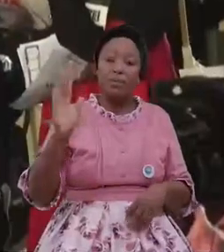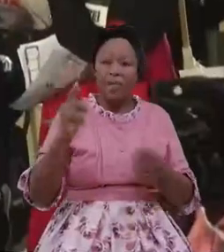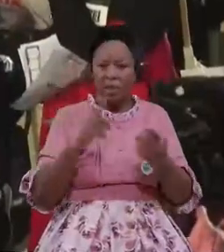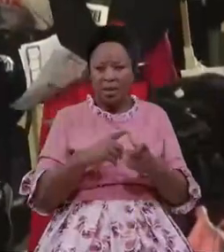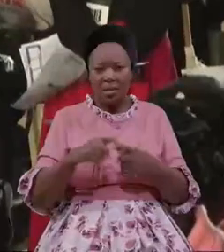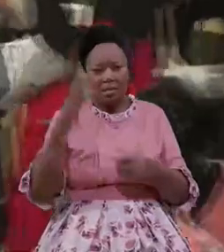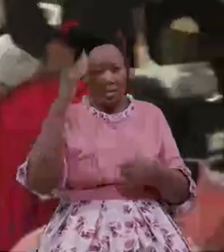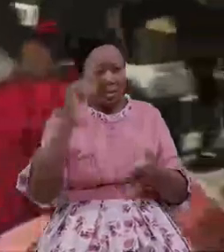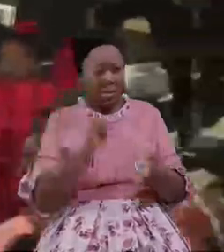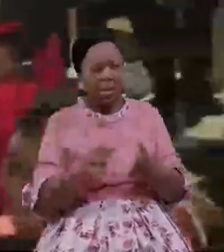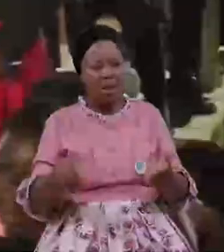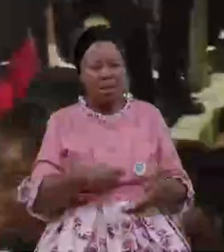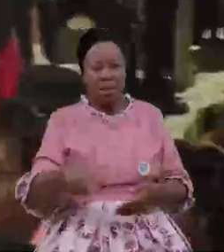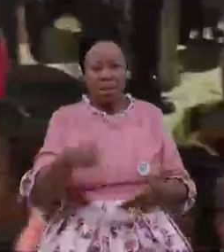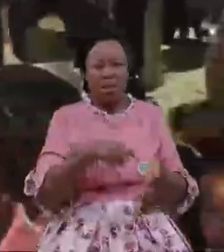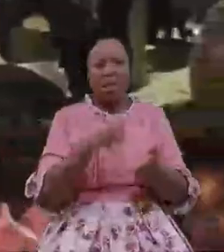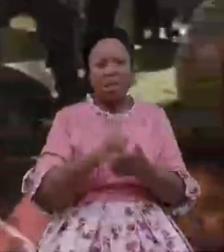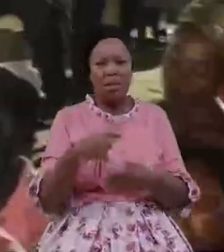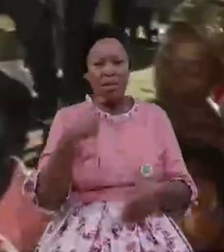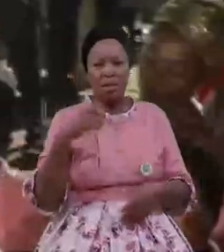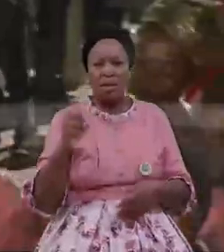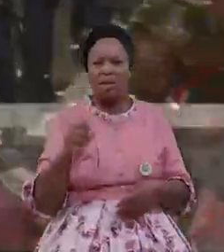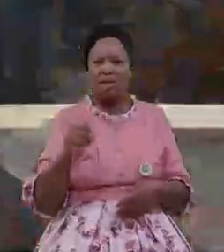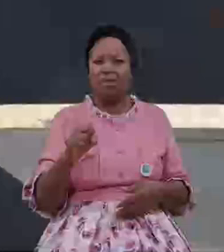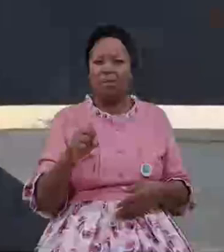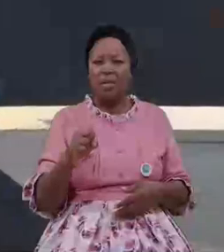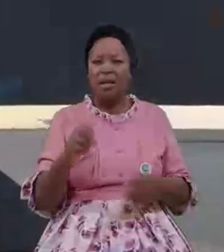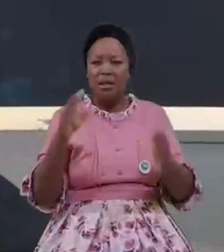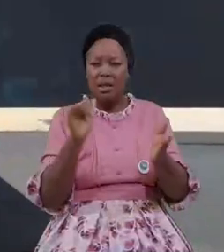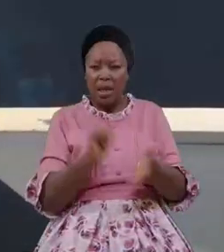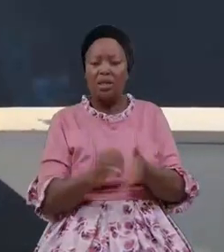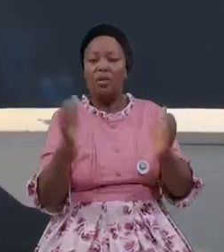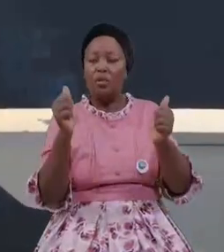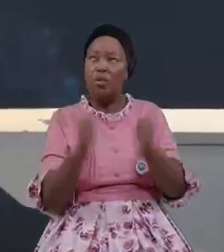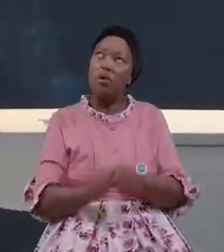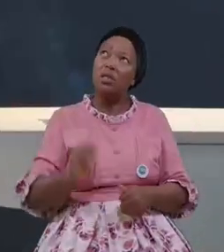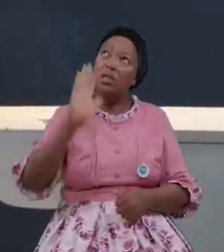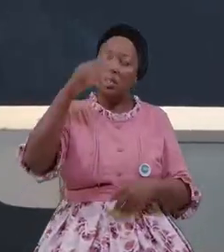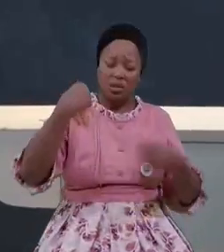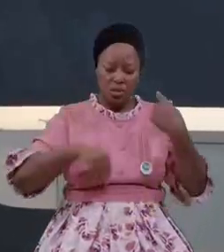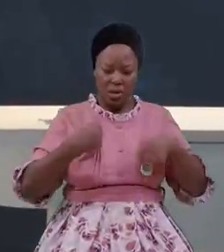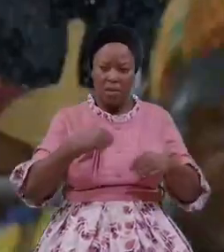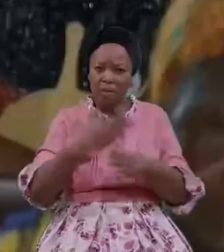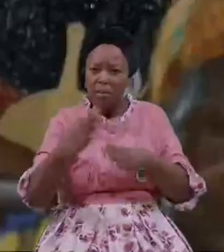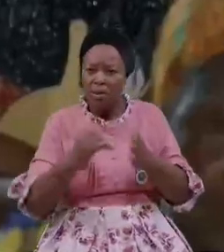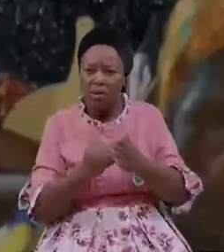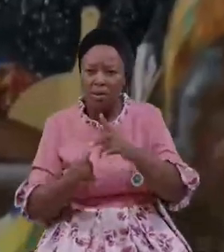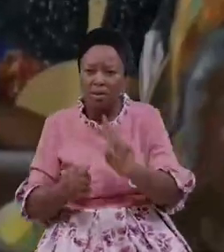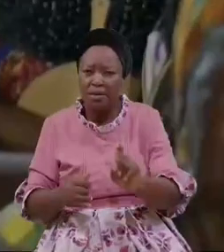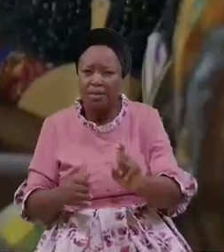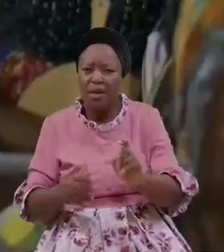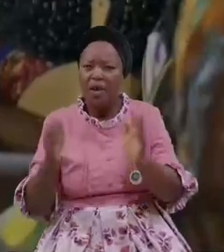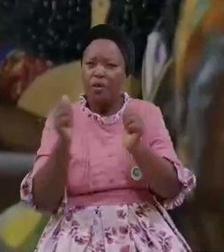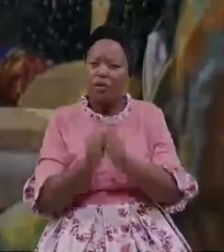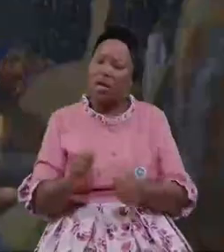châtiment que le châtiment qui nous donne la paix est tombé sur lui et c'est par ces meurtrre sû que nous sommes